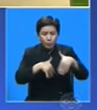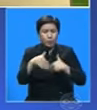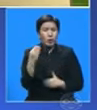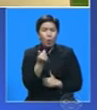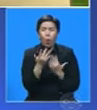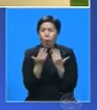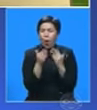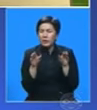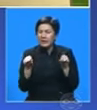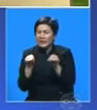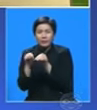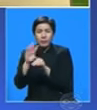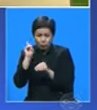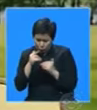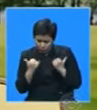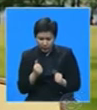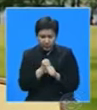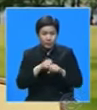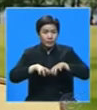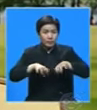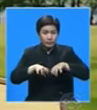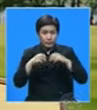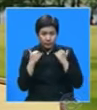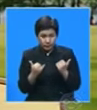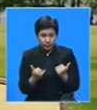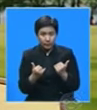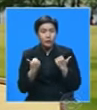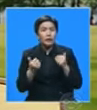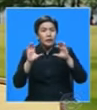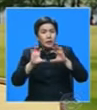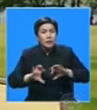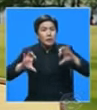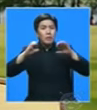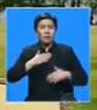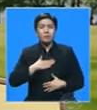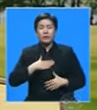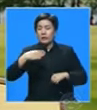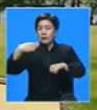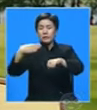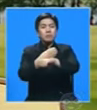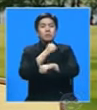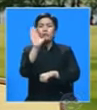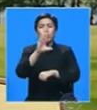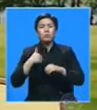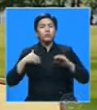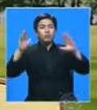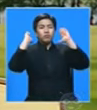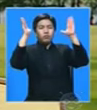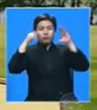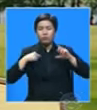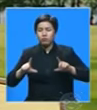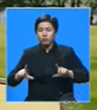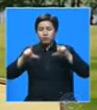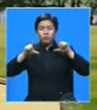ใกล้สิ้นปีงบประมาณถึงจะมาเร่งการทำนะครับวันนี้รัฐบาลเราไม่ได้มาจากพรรคการเมืองนะครับไม่ต้องหาเสียงไม่ต้องมีเสียงข้างมาก